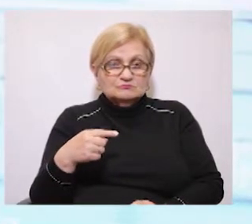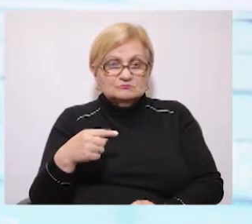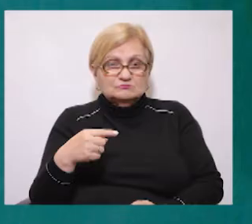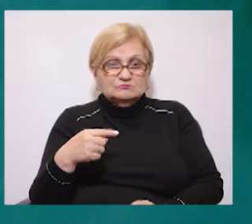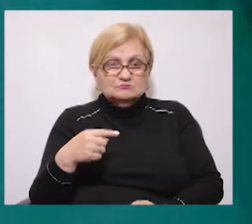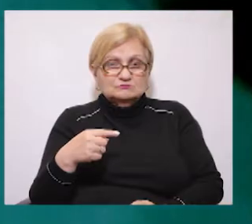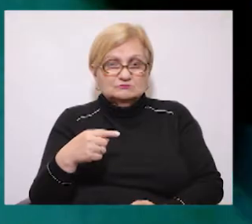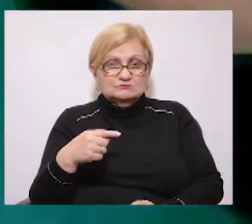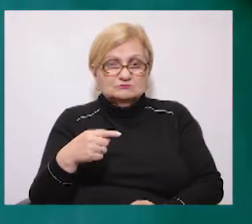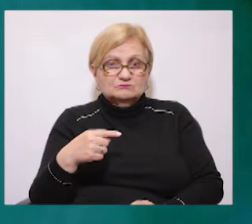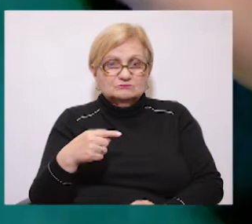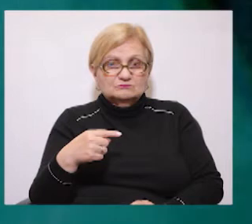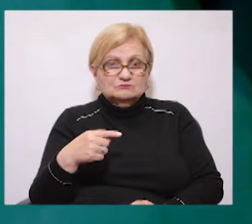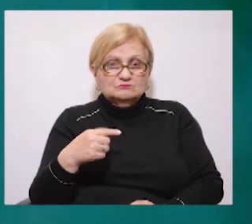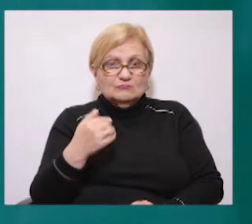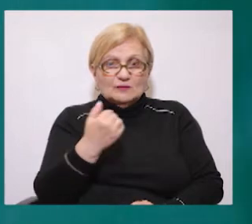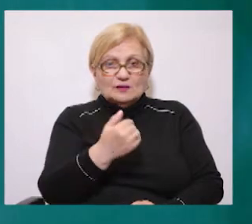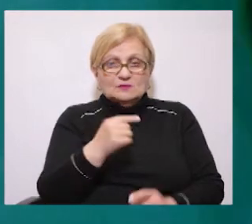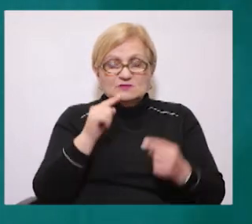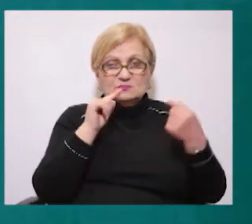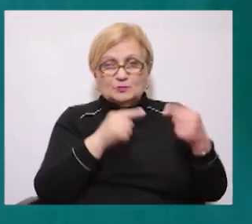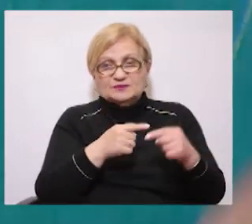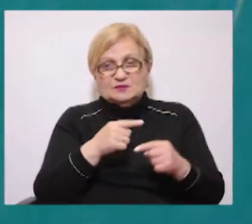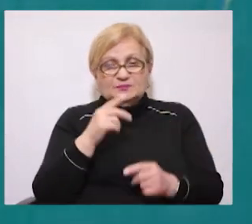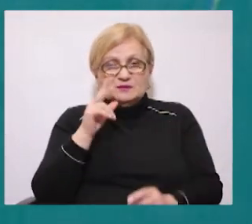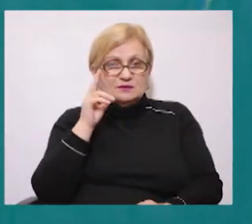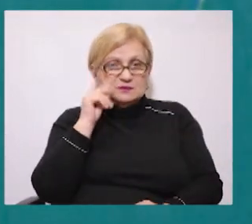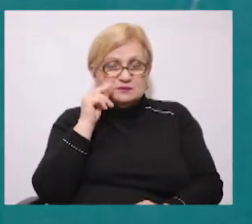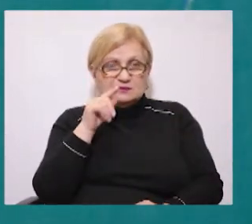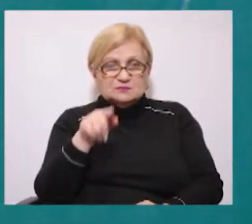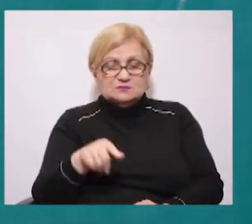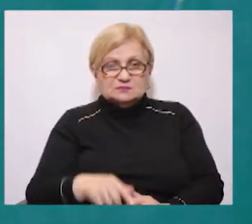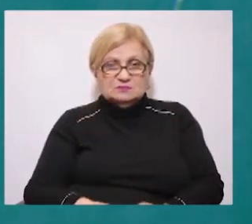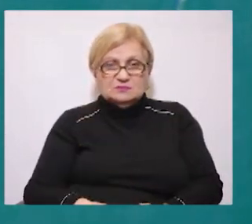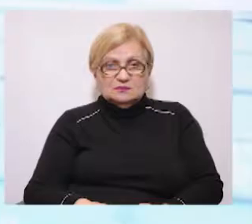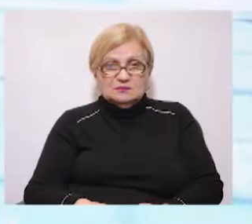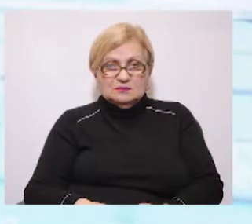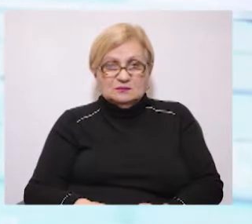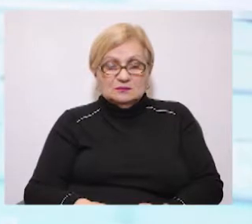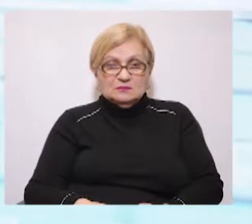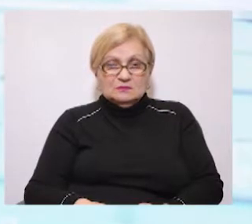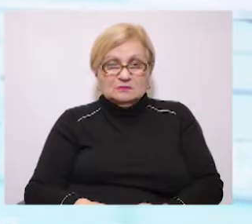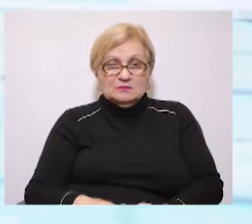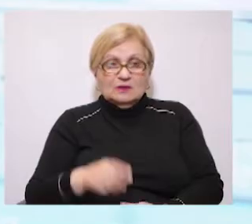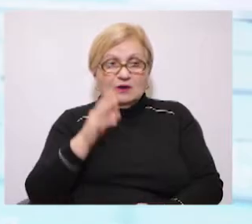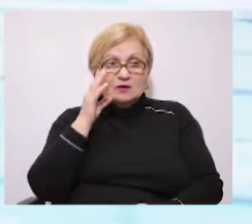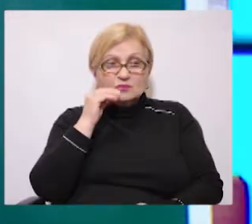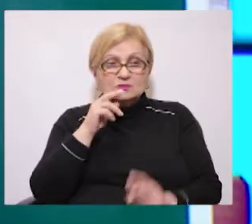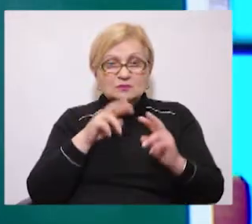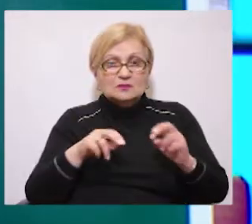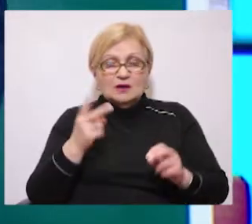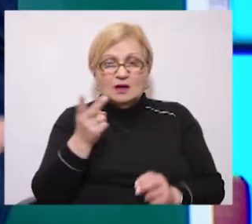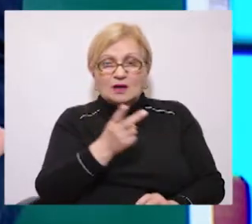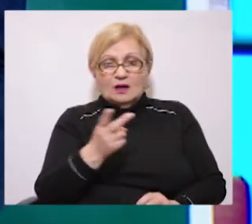ვაკლებდი სამს, დავუმატო იმის მოპირდაპირე და დავედი იმ შემთხვევაში, როდესაც ვიხილავ ორი